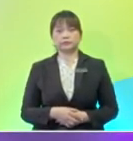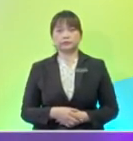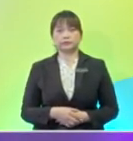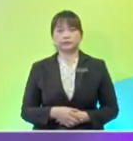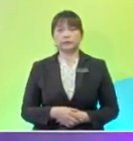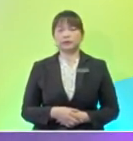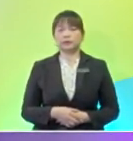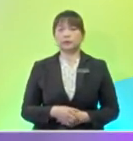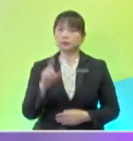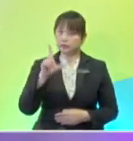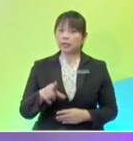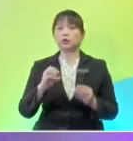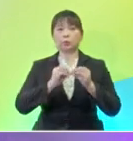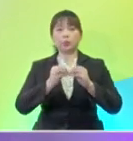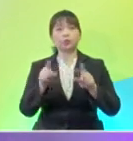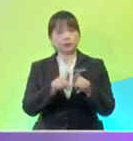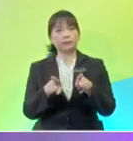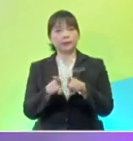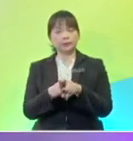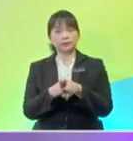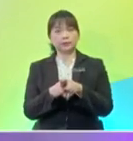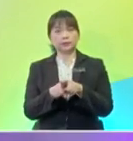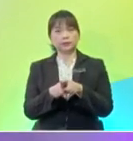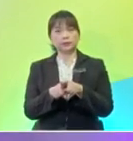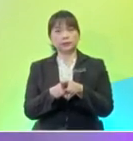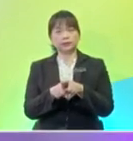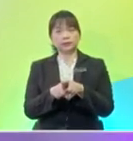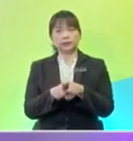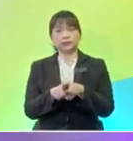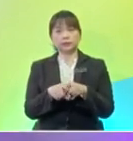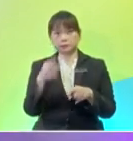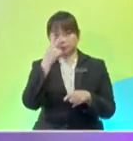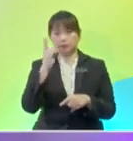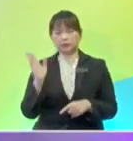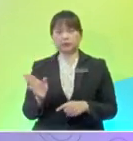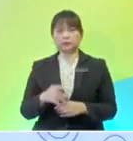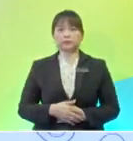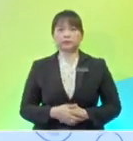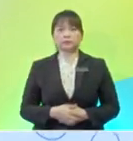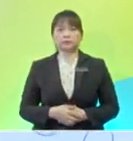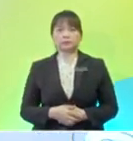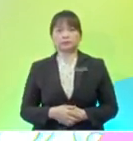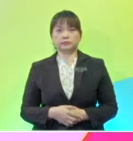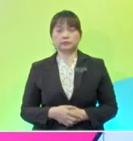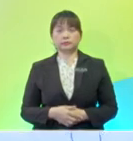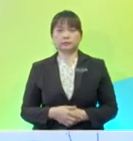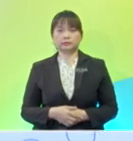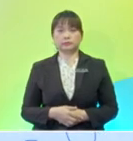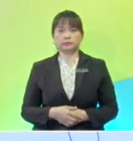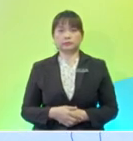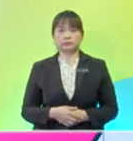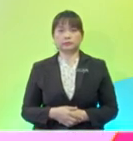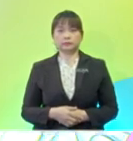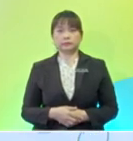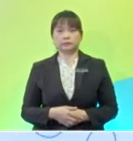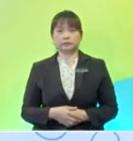kepalanya ini satu Prime saya terletak nih nunggu satu nih satu Kak sini dua Pan kayak sini dua Oke